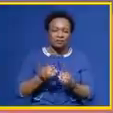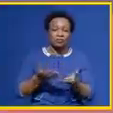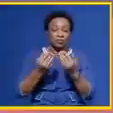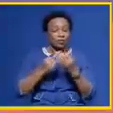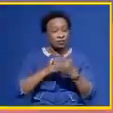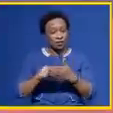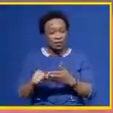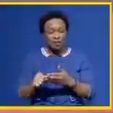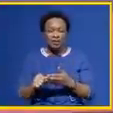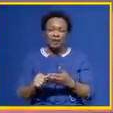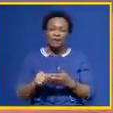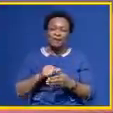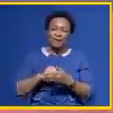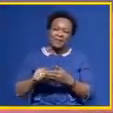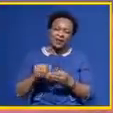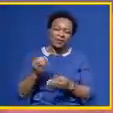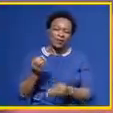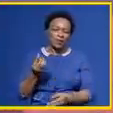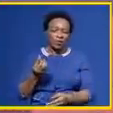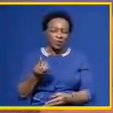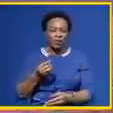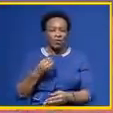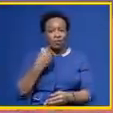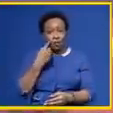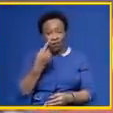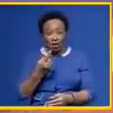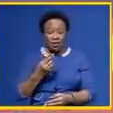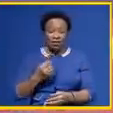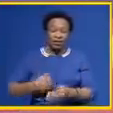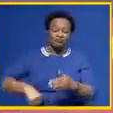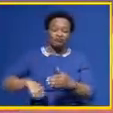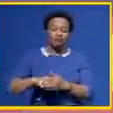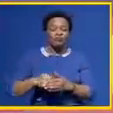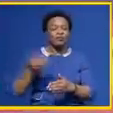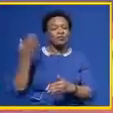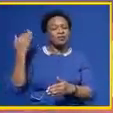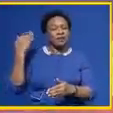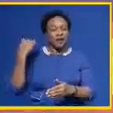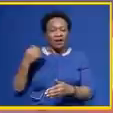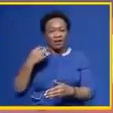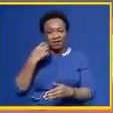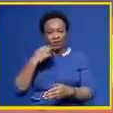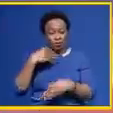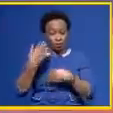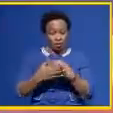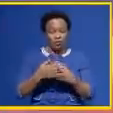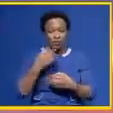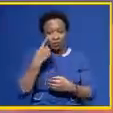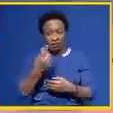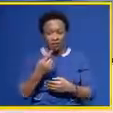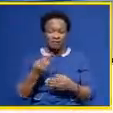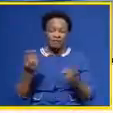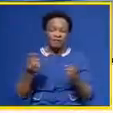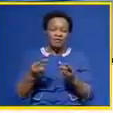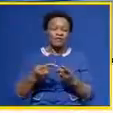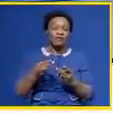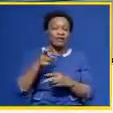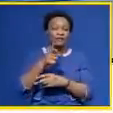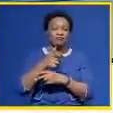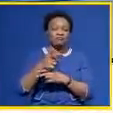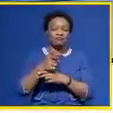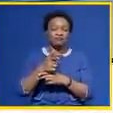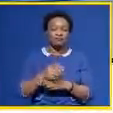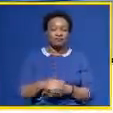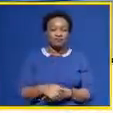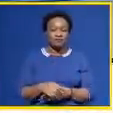kwa malipo kidogo tu, ukaangalia mechi ambayo imepita siku nyingi, ukairudia ukaangalia vile vile kwenye series zetu tunazoonesha.